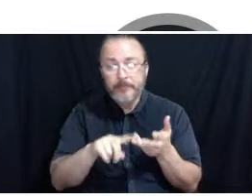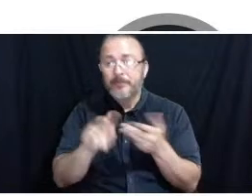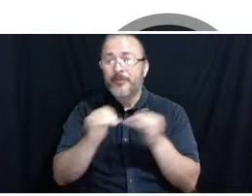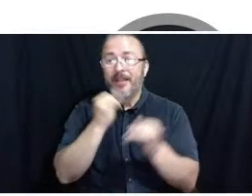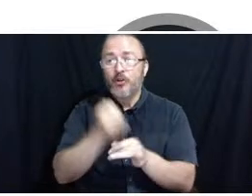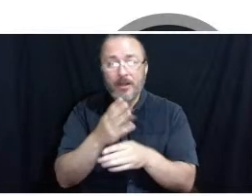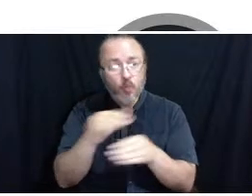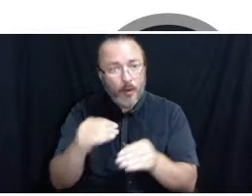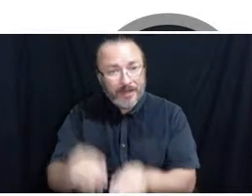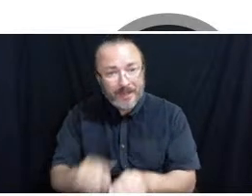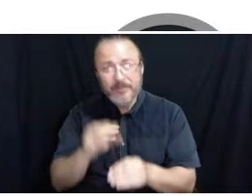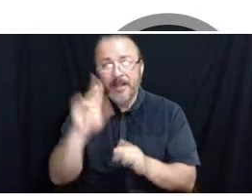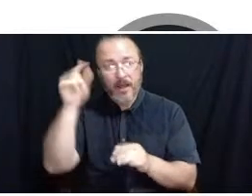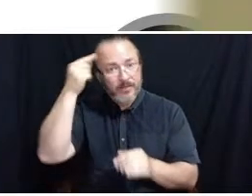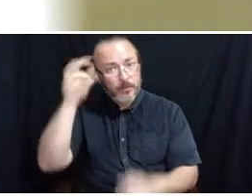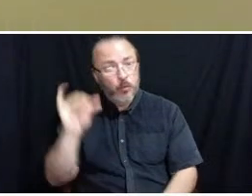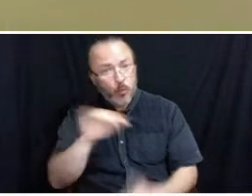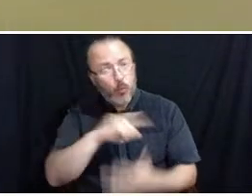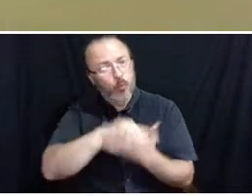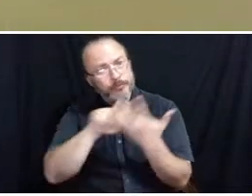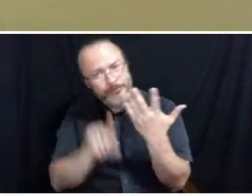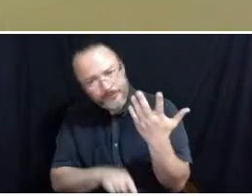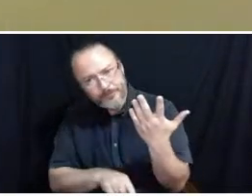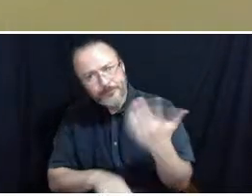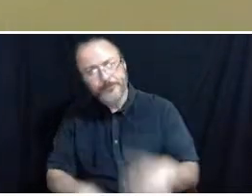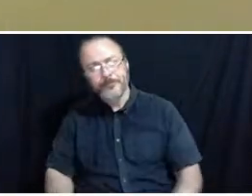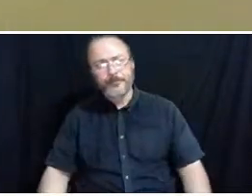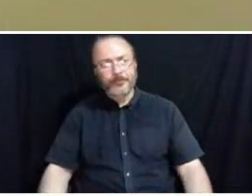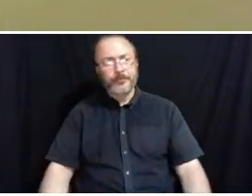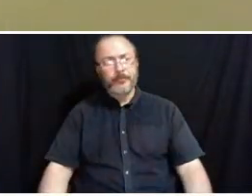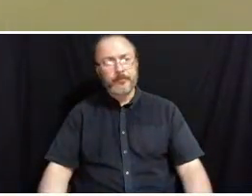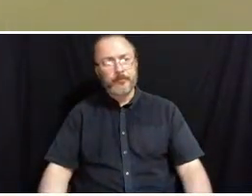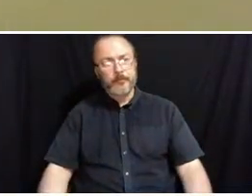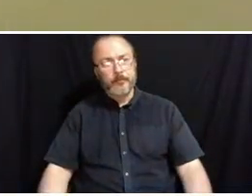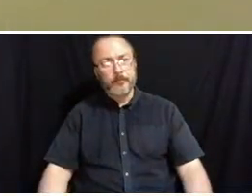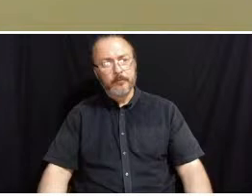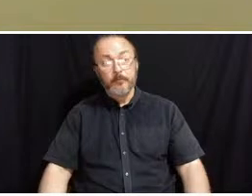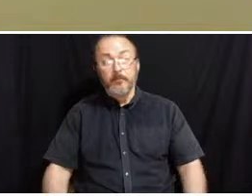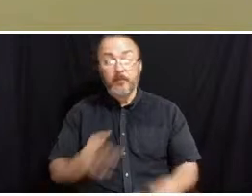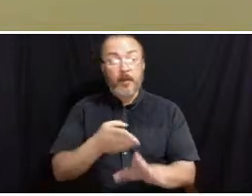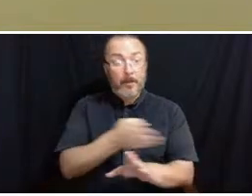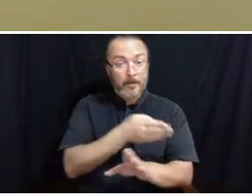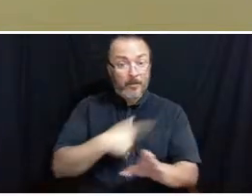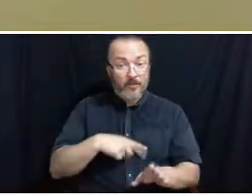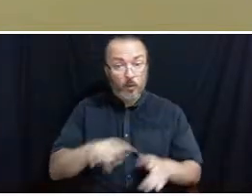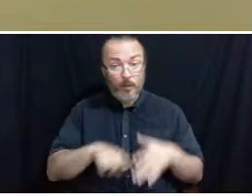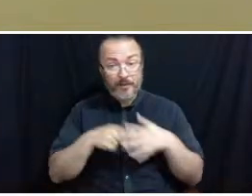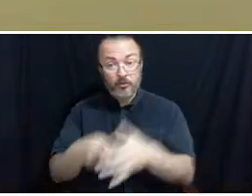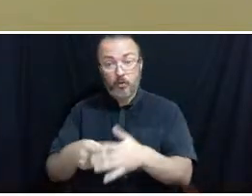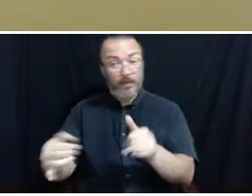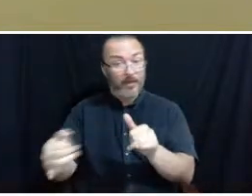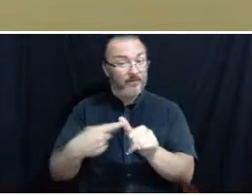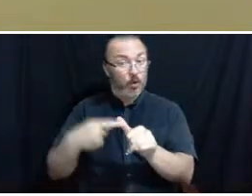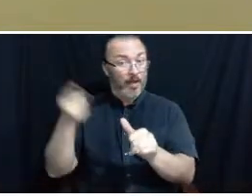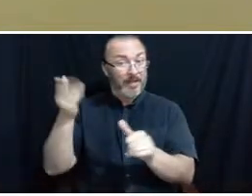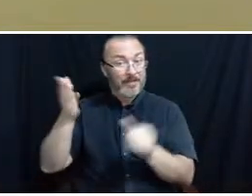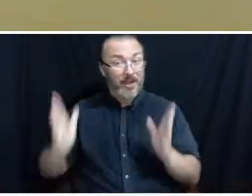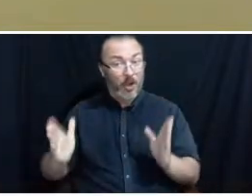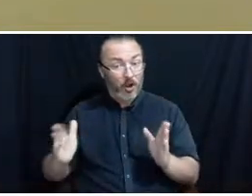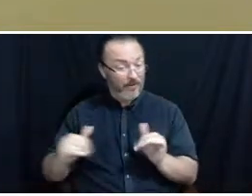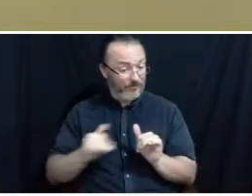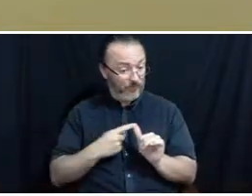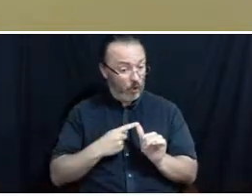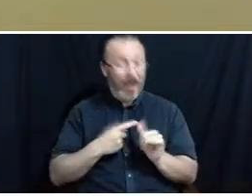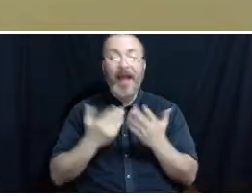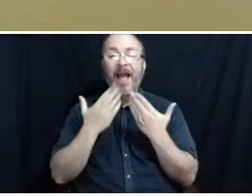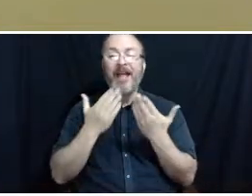de l'éducation, des organisations internationales et des gouvernements. Avant de passer au premier orateur, nous tenons à remercier tous ceux qui ont déjà posé